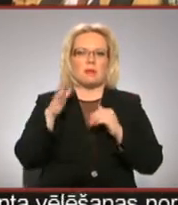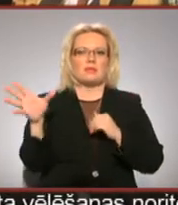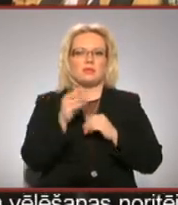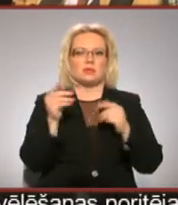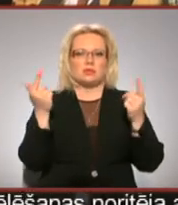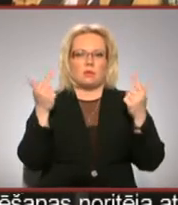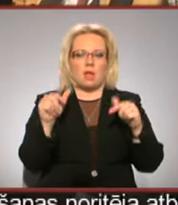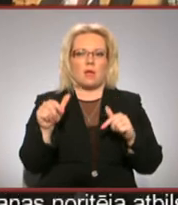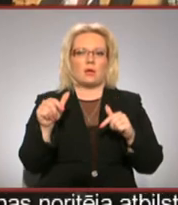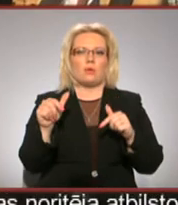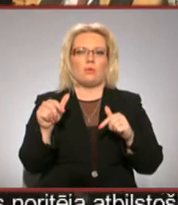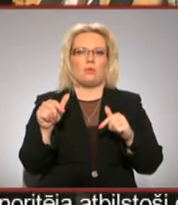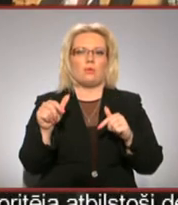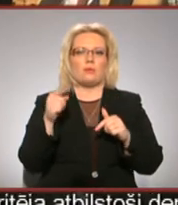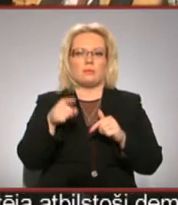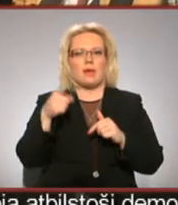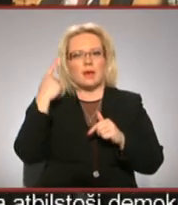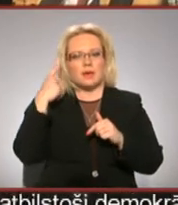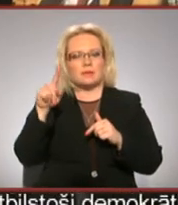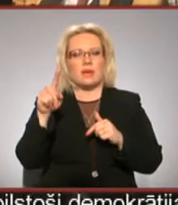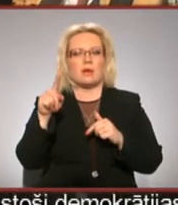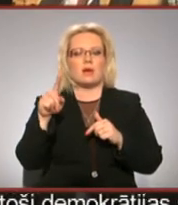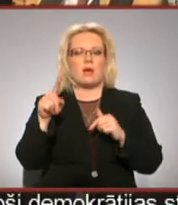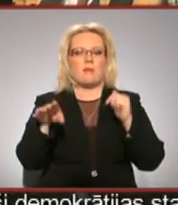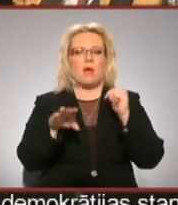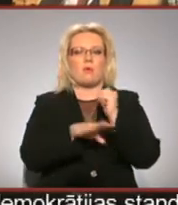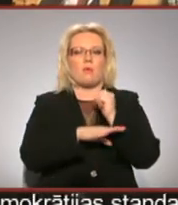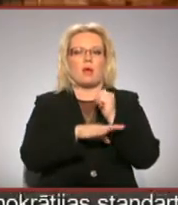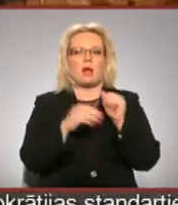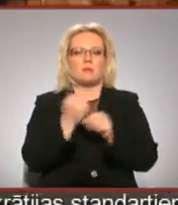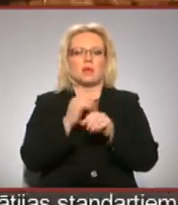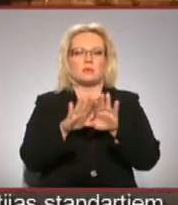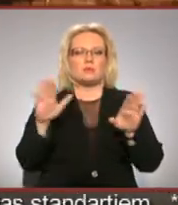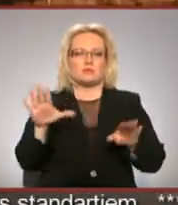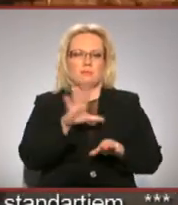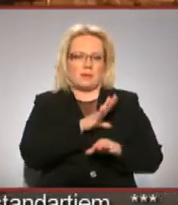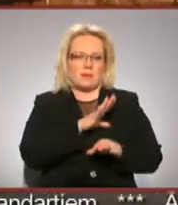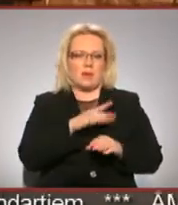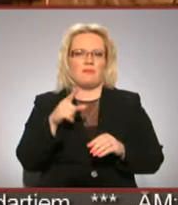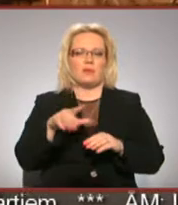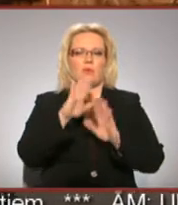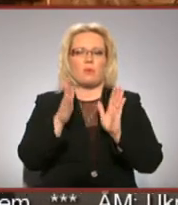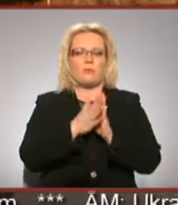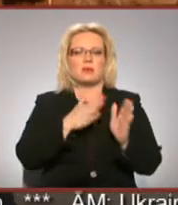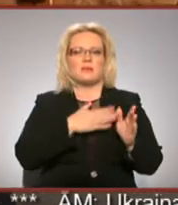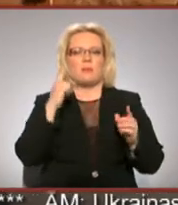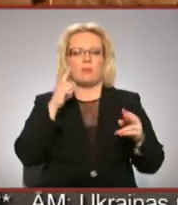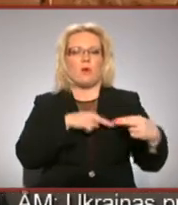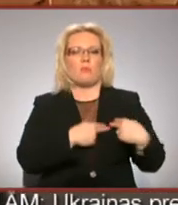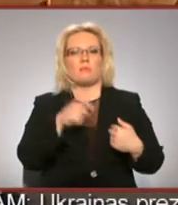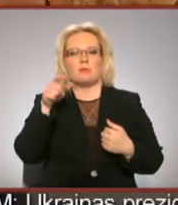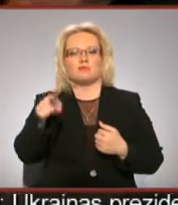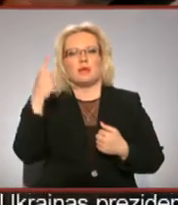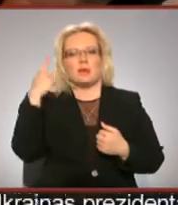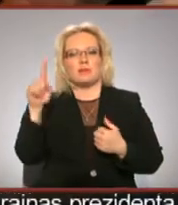laiku tā ideja par kokamatniecības muzeju visu laiku bija dzīve. Ērni Rihards kopā ar saviem domu biedriem nolēma šo